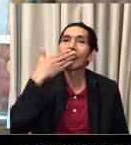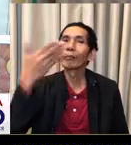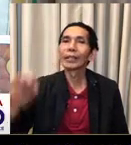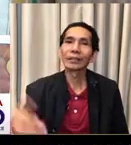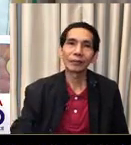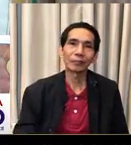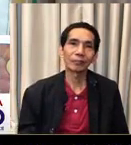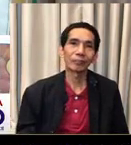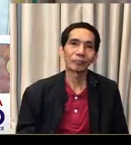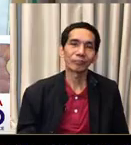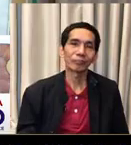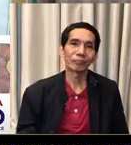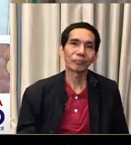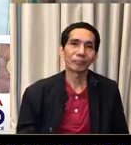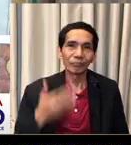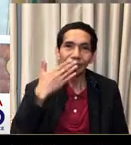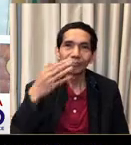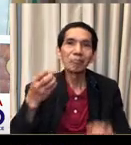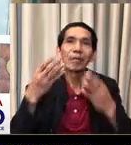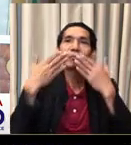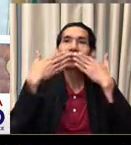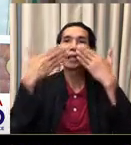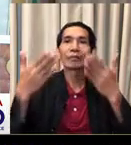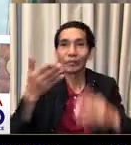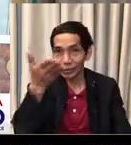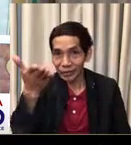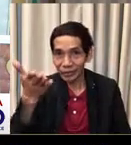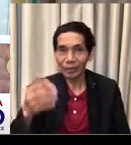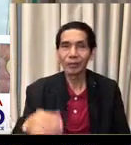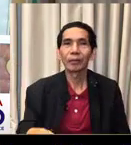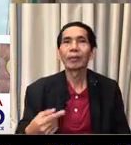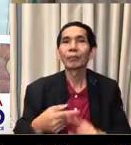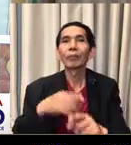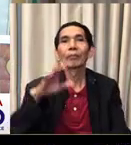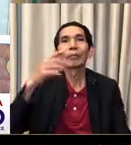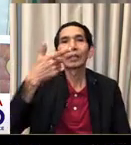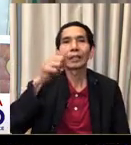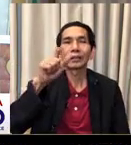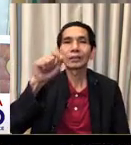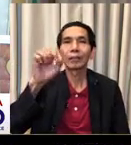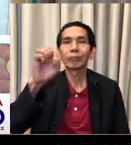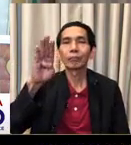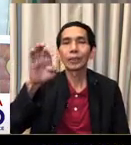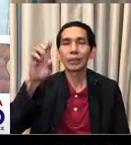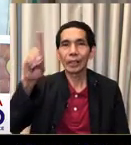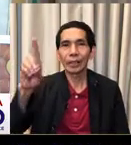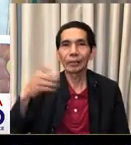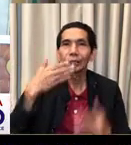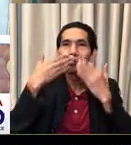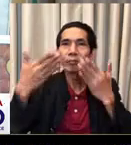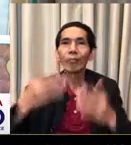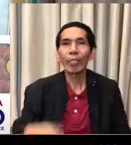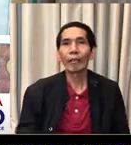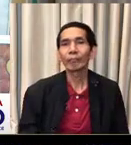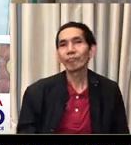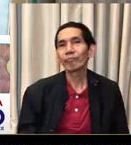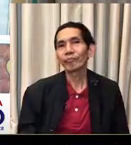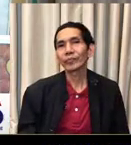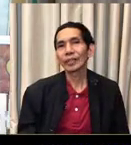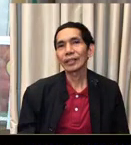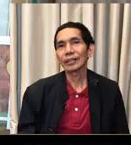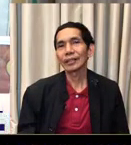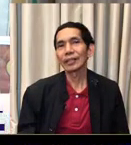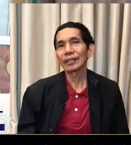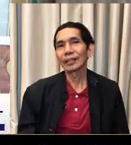Ha. Marami salamat sa inyo dyan, sa mga taga Gastambide. Belated happy birthday kina Albert Diasis